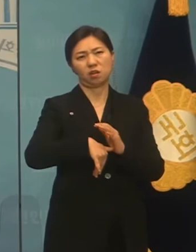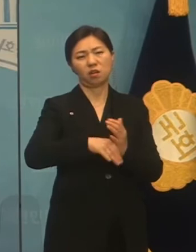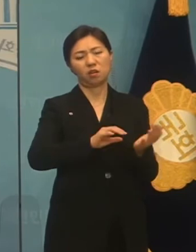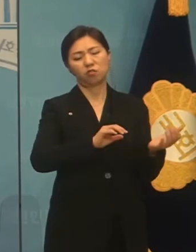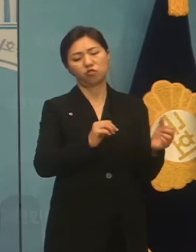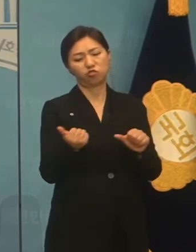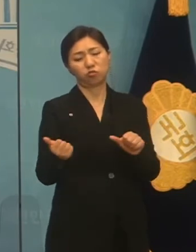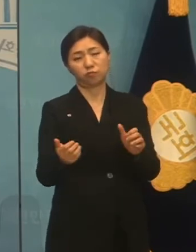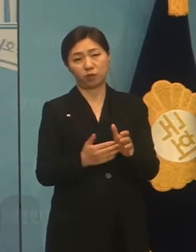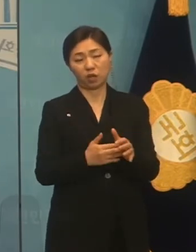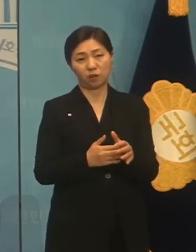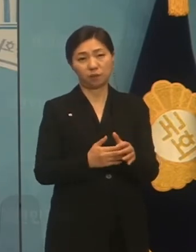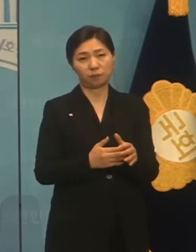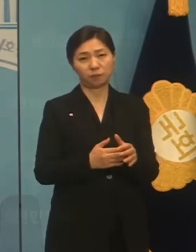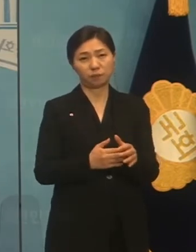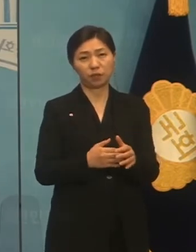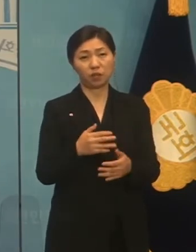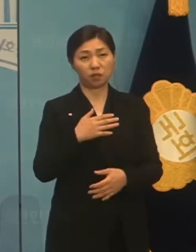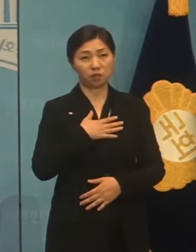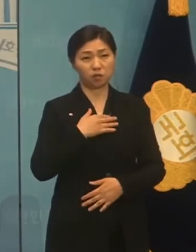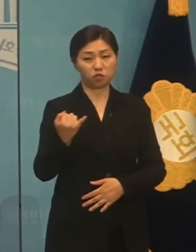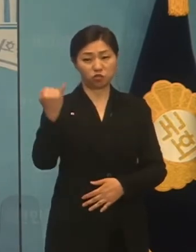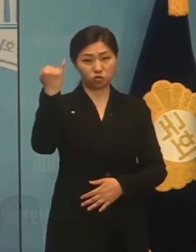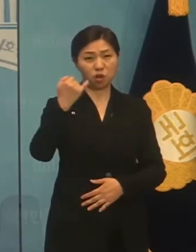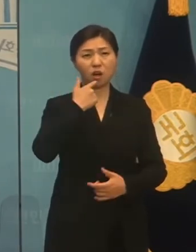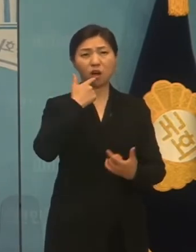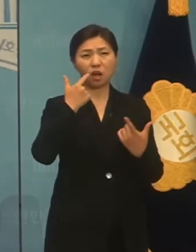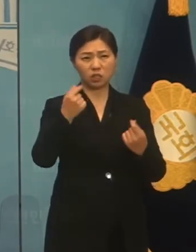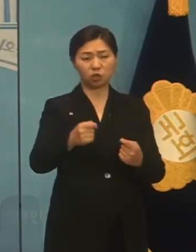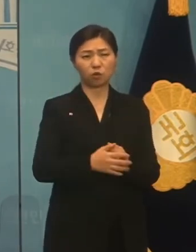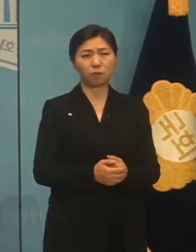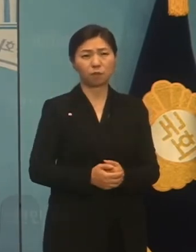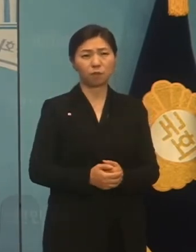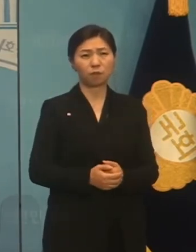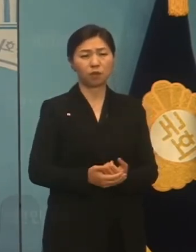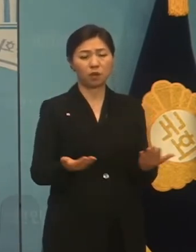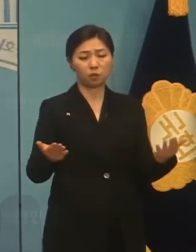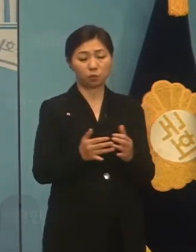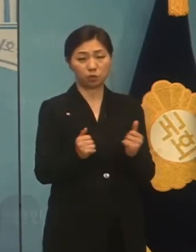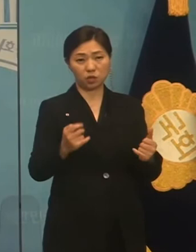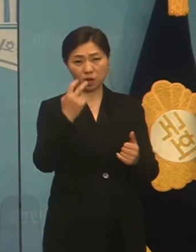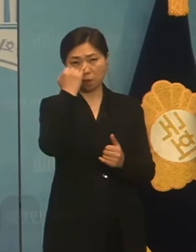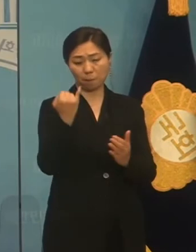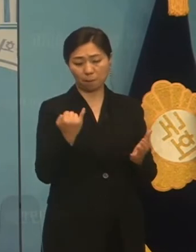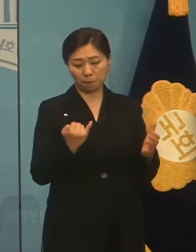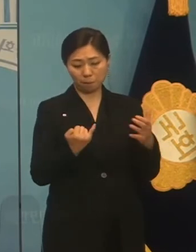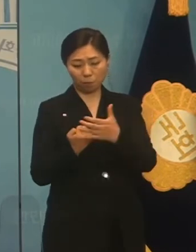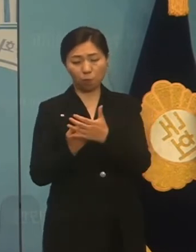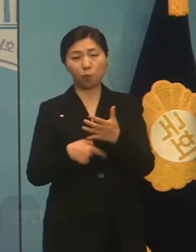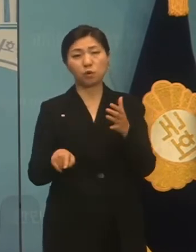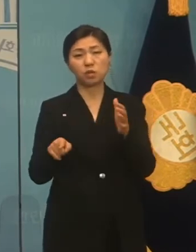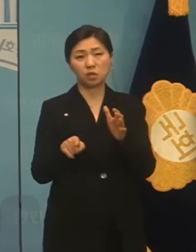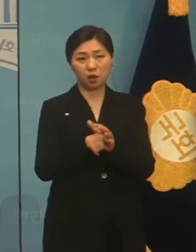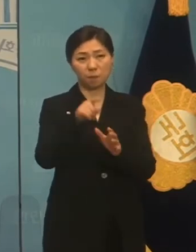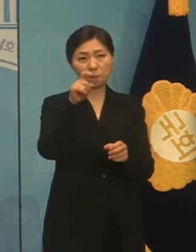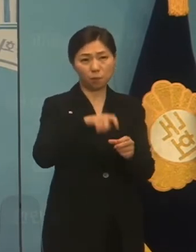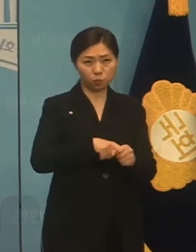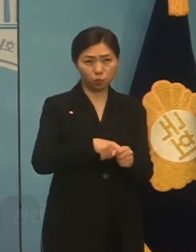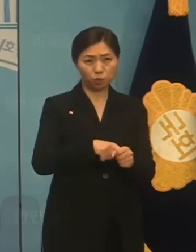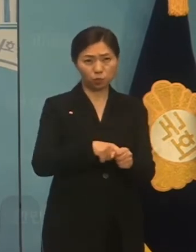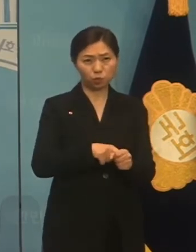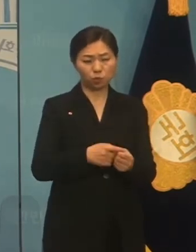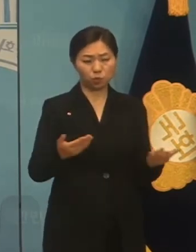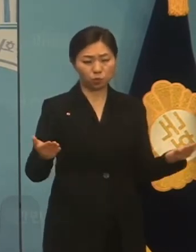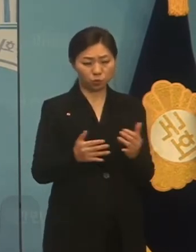저는 누님과 같은 노동자들을 보호하기 위해서 노동부에서 열정을